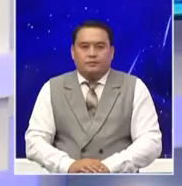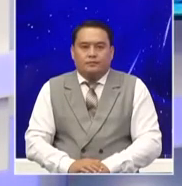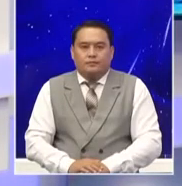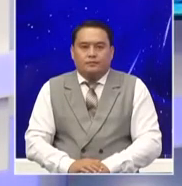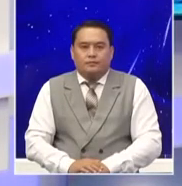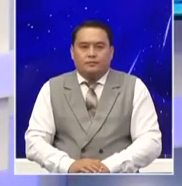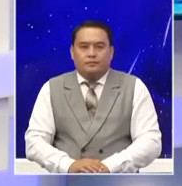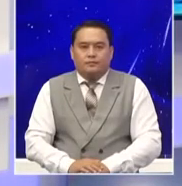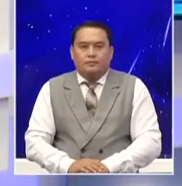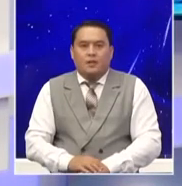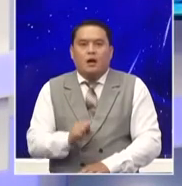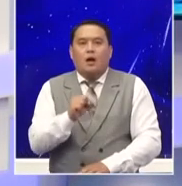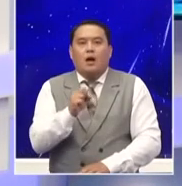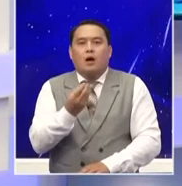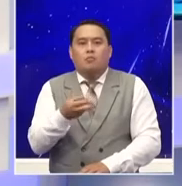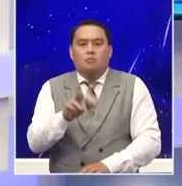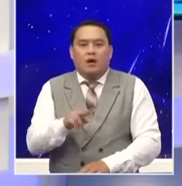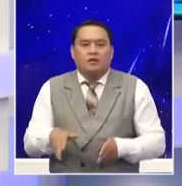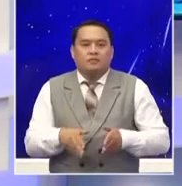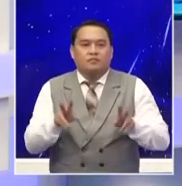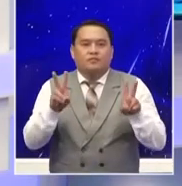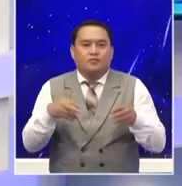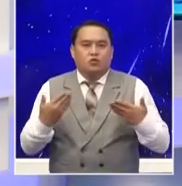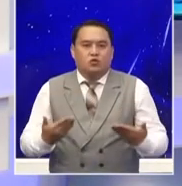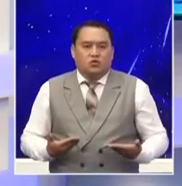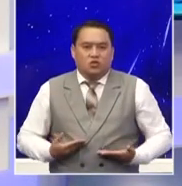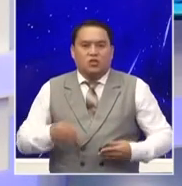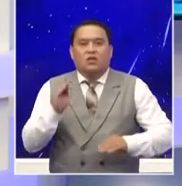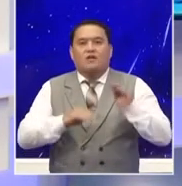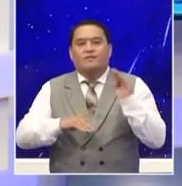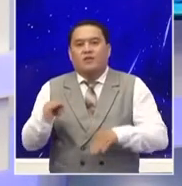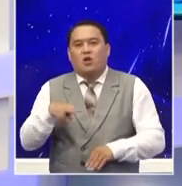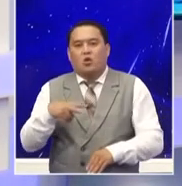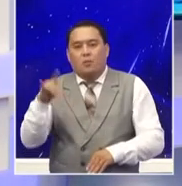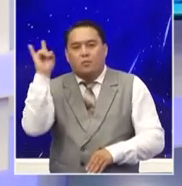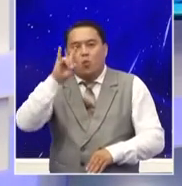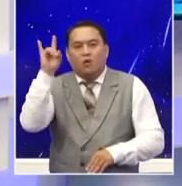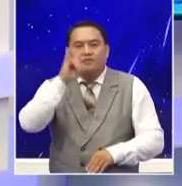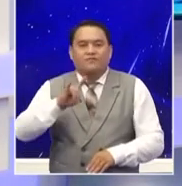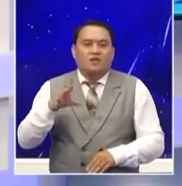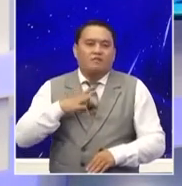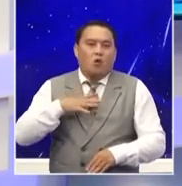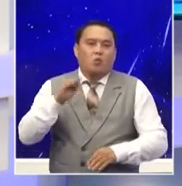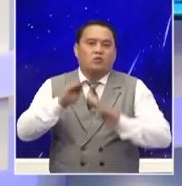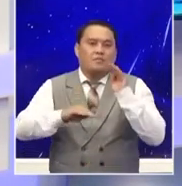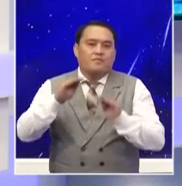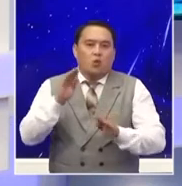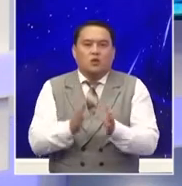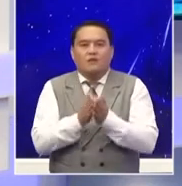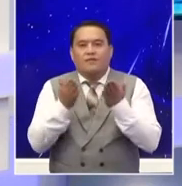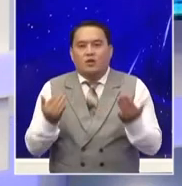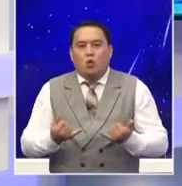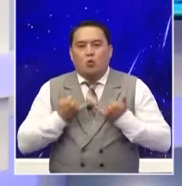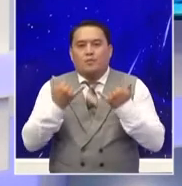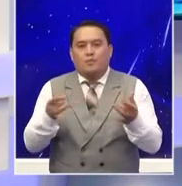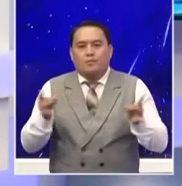«Путь Абая» в анимационной версии. В ней собраны все значимые сюжеты шедевра литературной классики. Анимационная интерпретация книги приурочена к